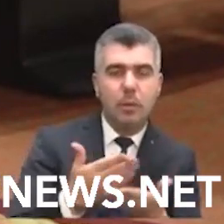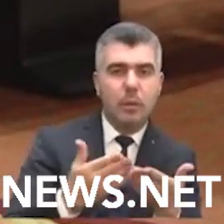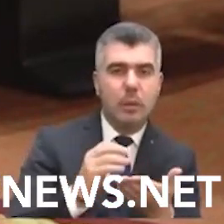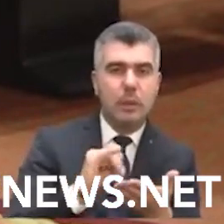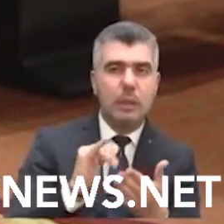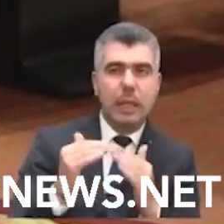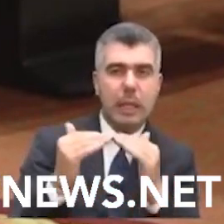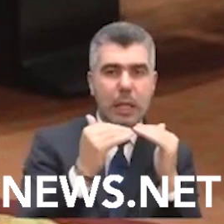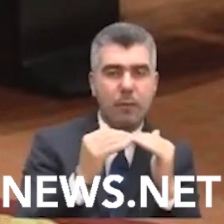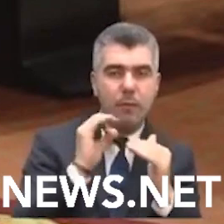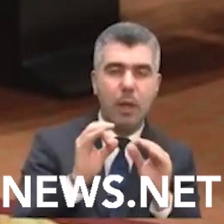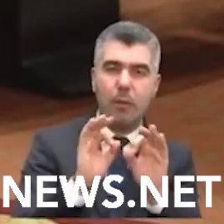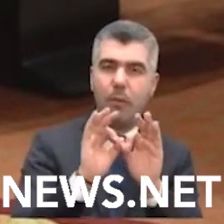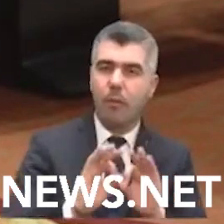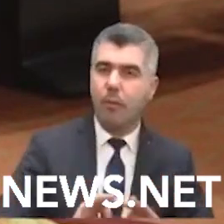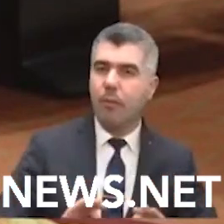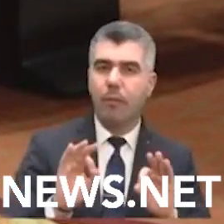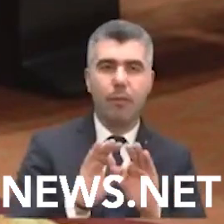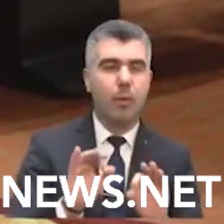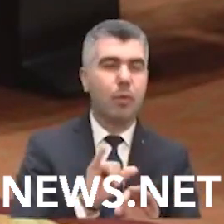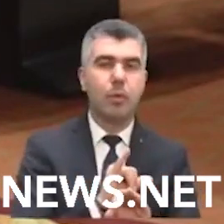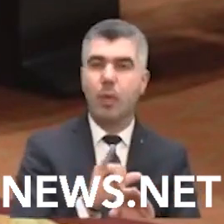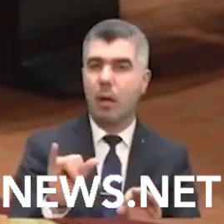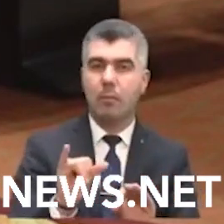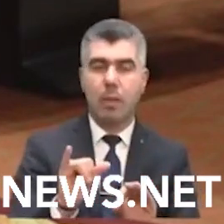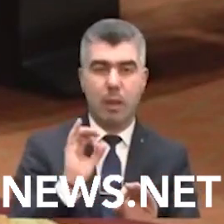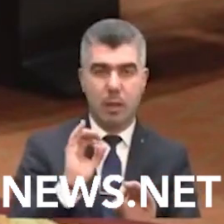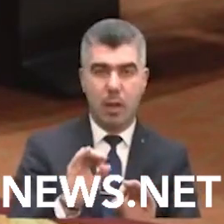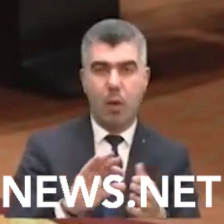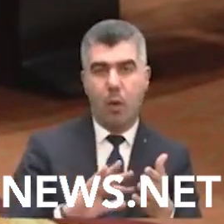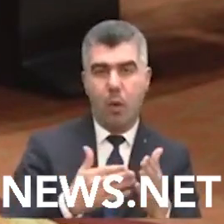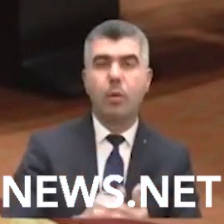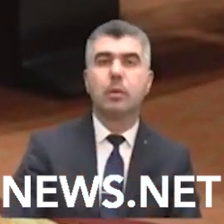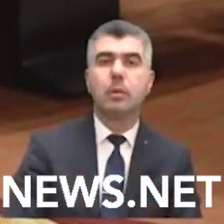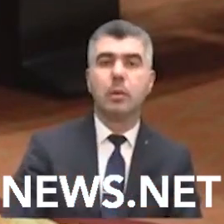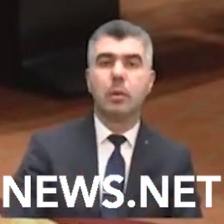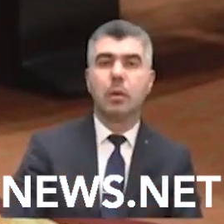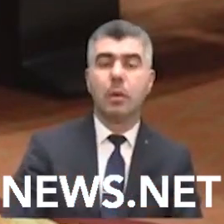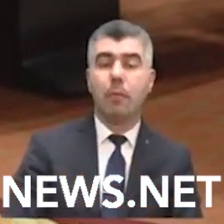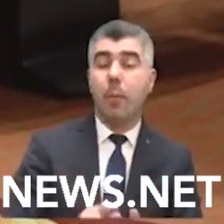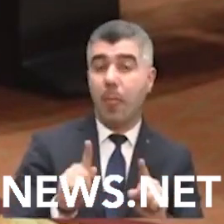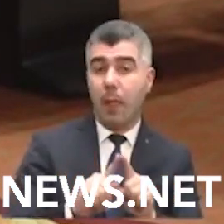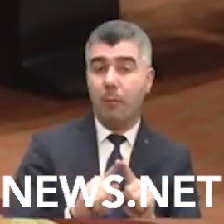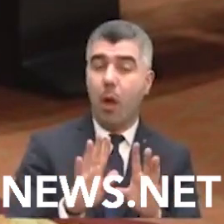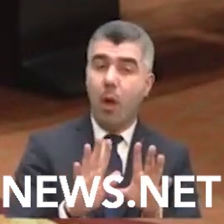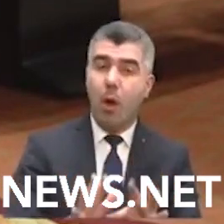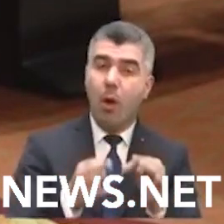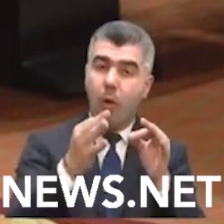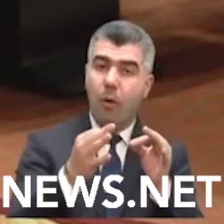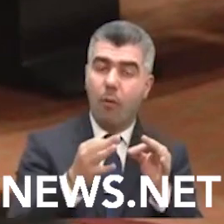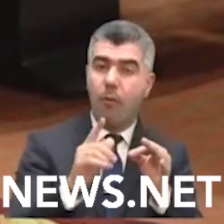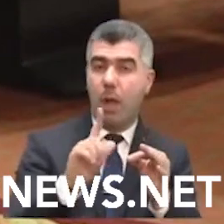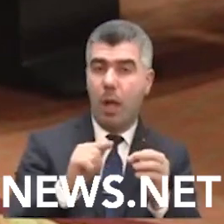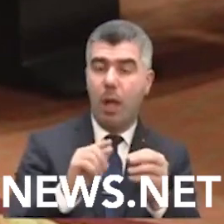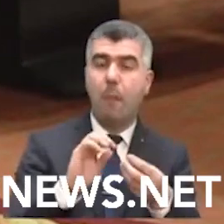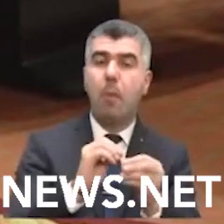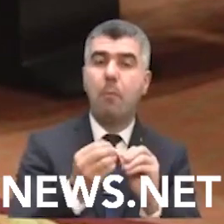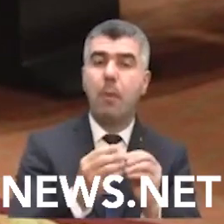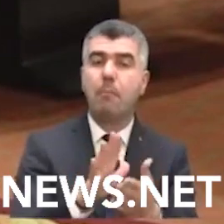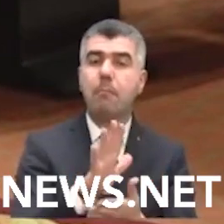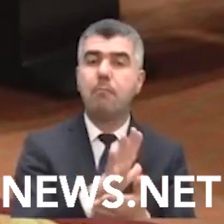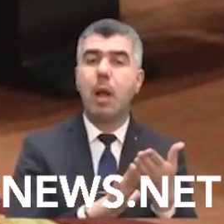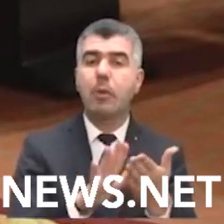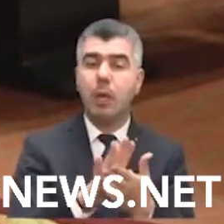الأحيان لاعتماد فرضيات غير مطابقة للواقع وبالتالي إلى مخرجات سرعان ما تستوجب